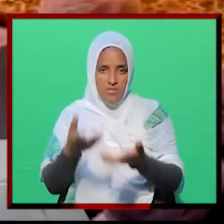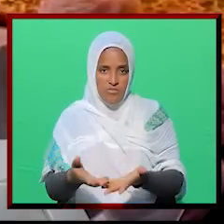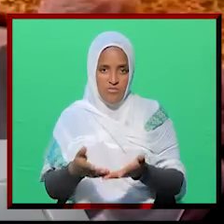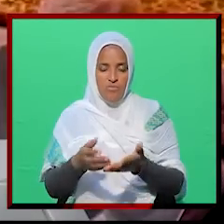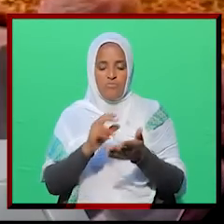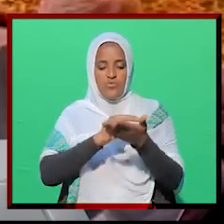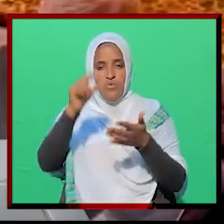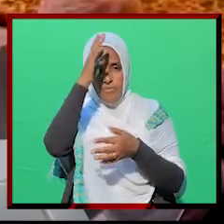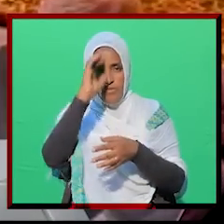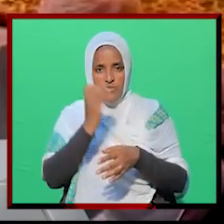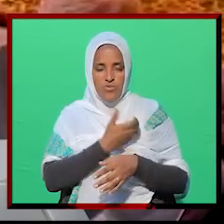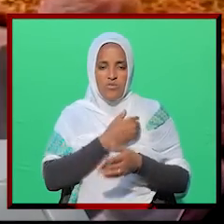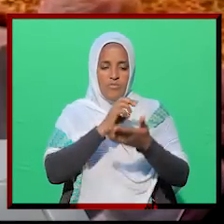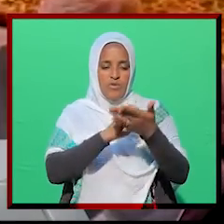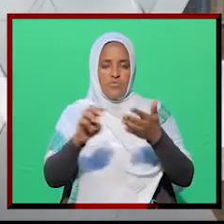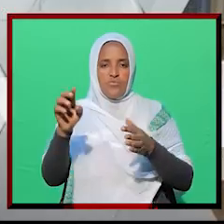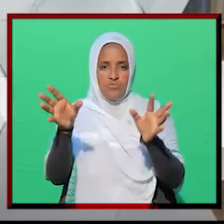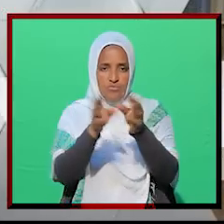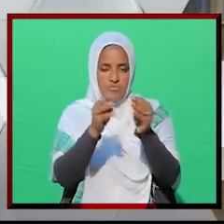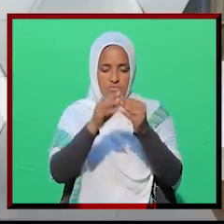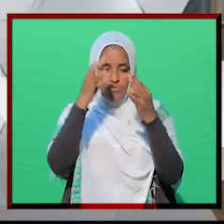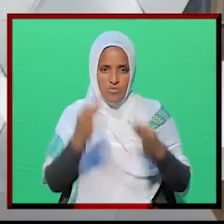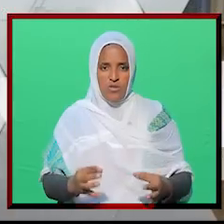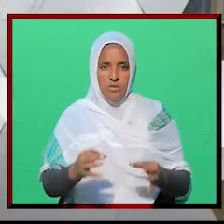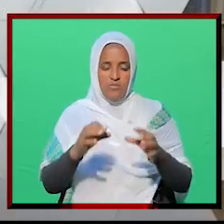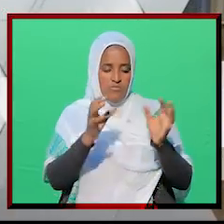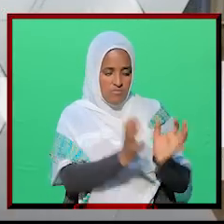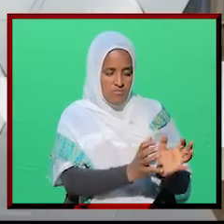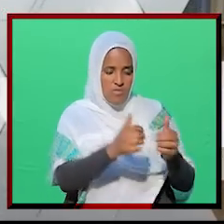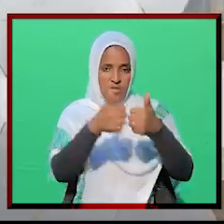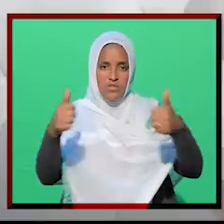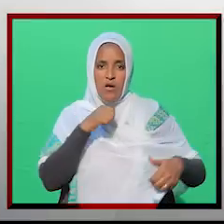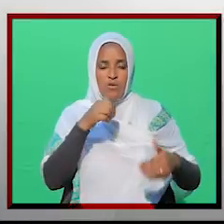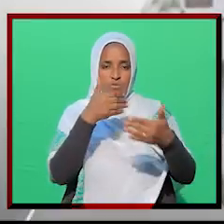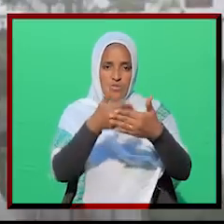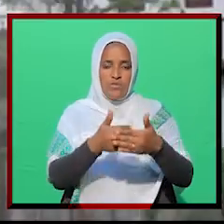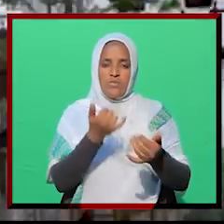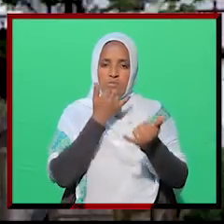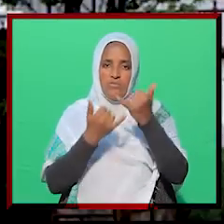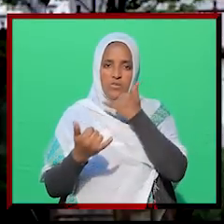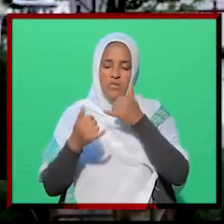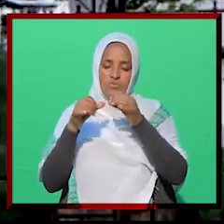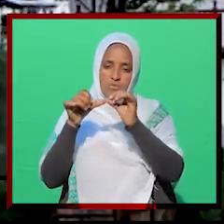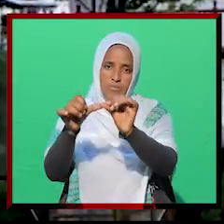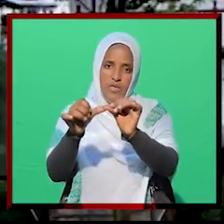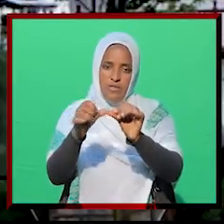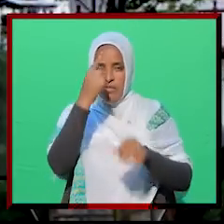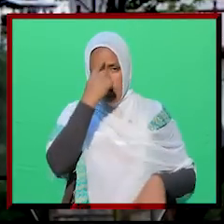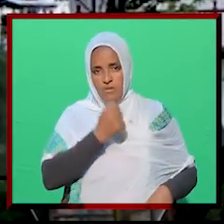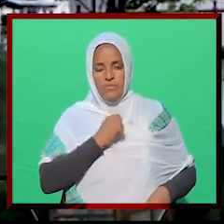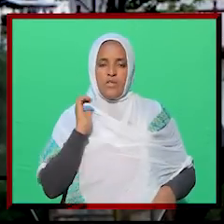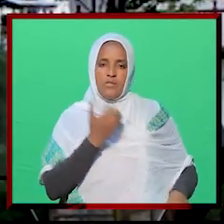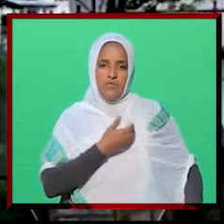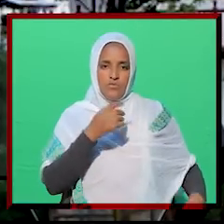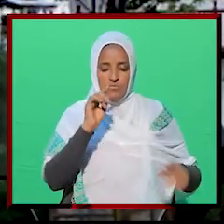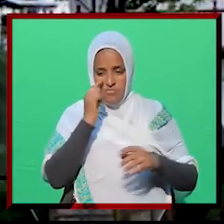ግን እንደሚጸና በማሰባቸውና በመሳሰሉት ጉዳዮች ብቻ ይመስለናል። ይህ የዋህነት ነው። ጉዳዩ የቱን